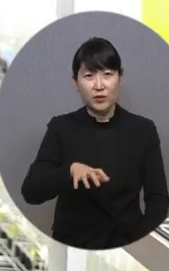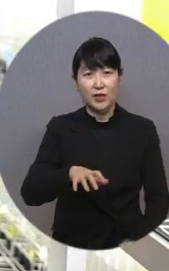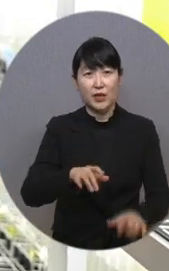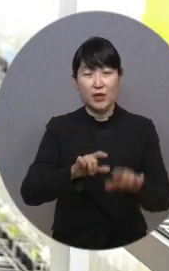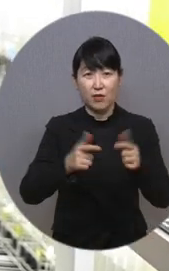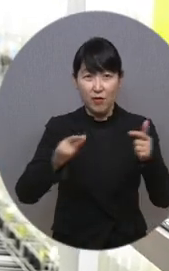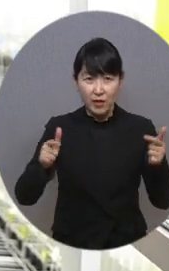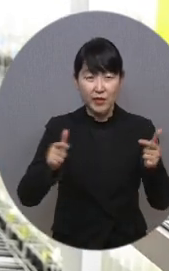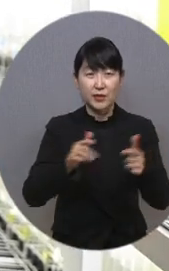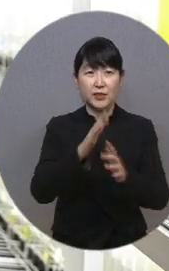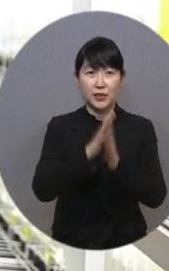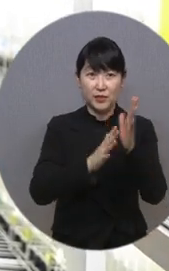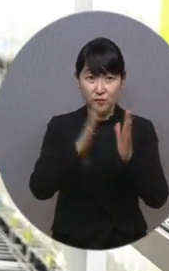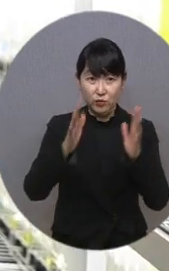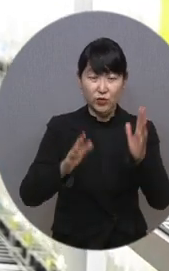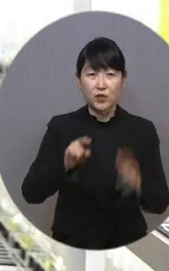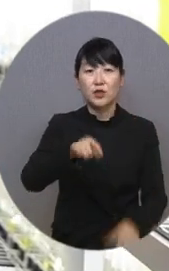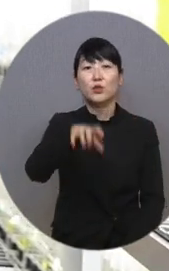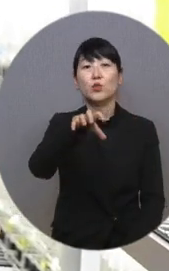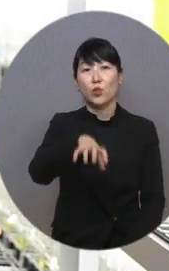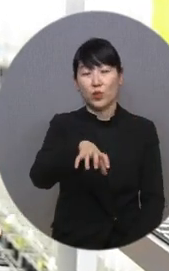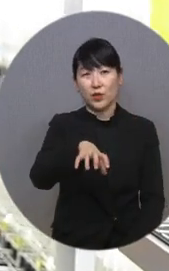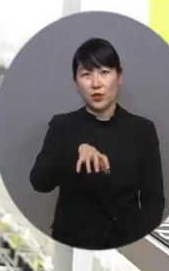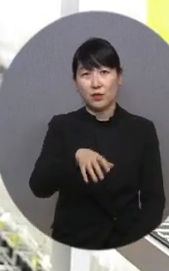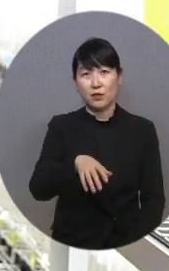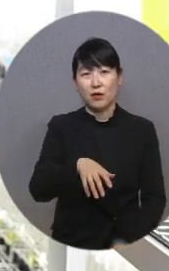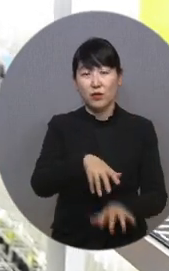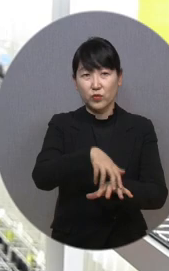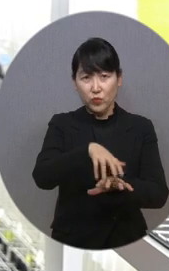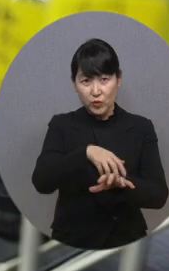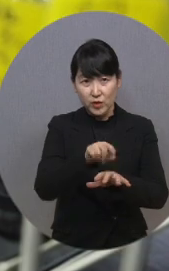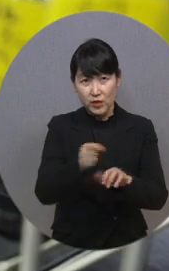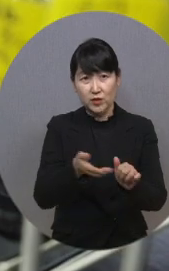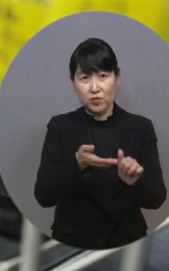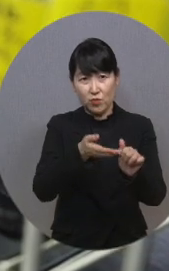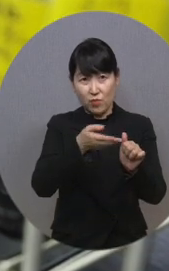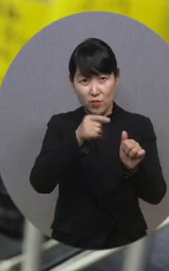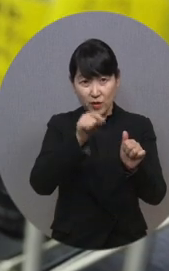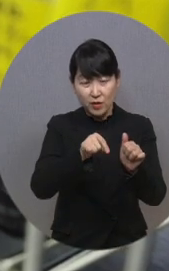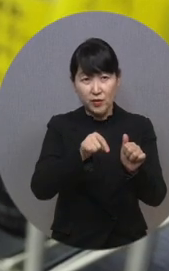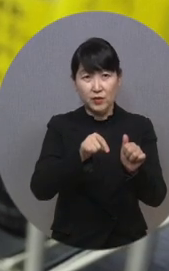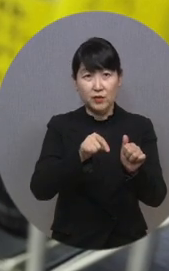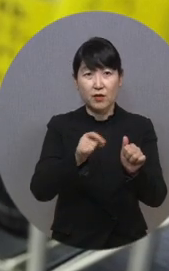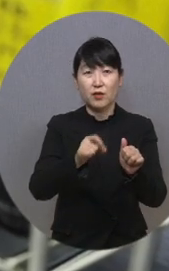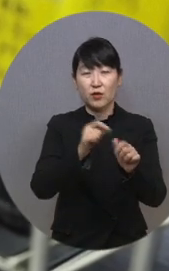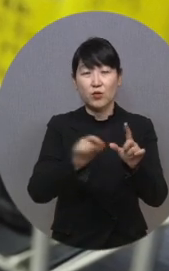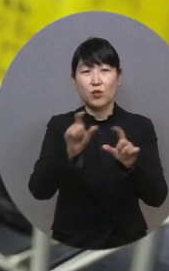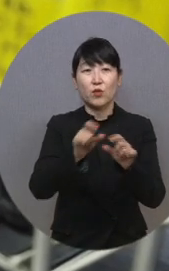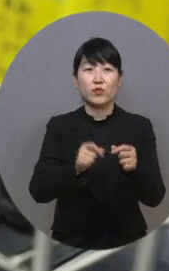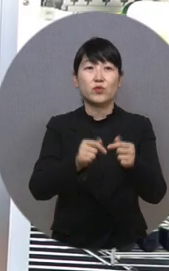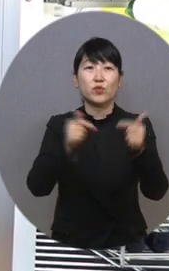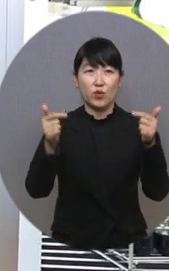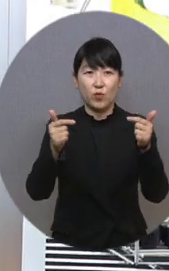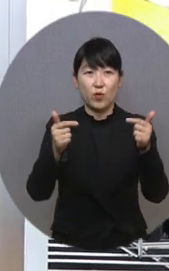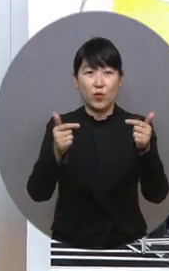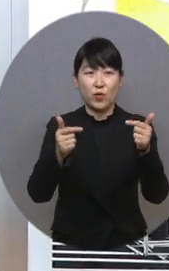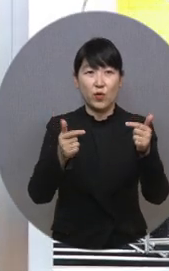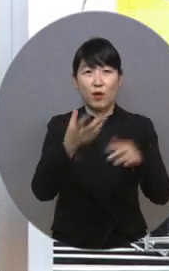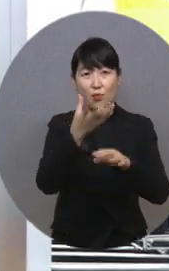수십여 가지 식물들을 여기서 조직 배양을 해서 증식 및 복제를 하고 있는 곳입니다. 그 중에서도 여기 있는 거는 최근에